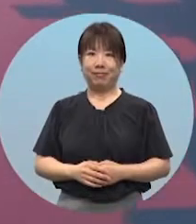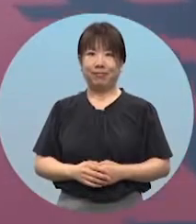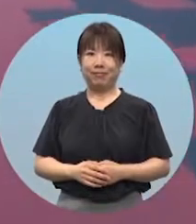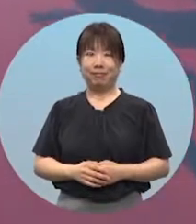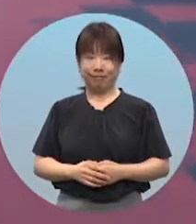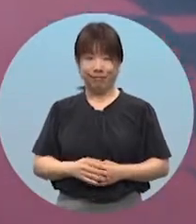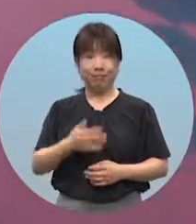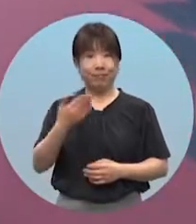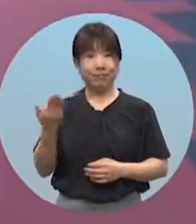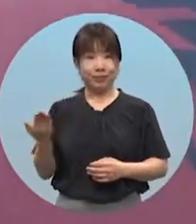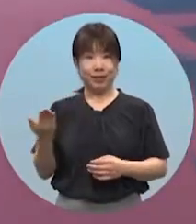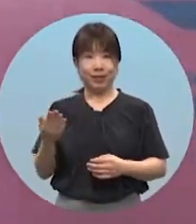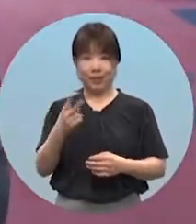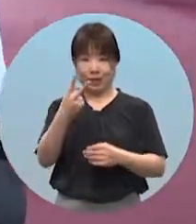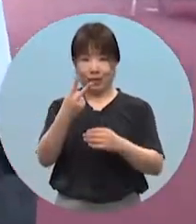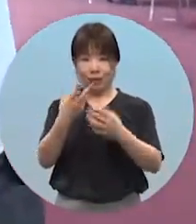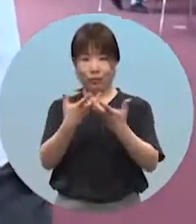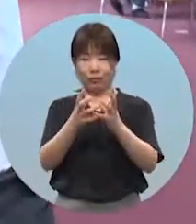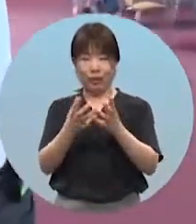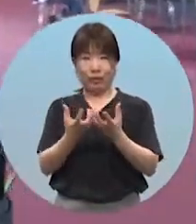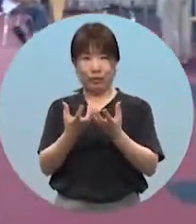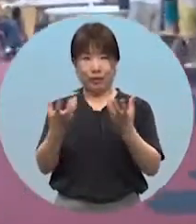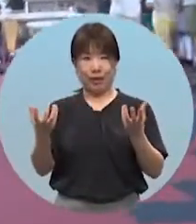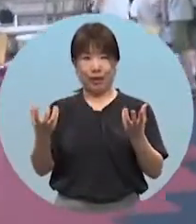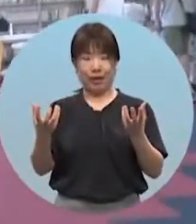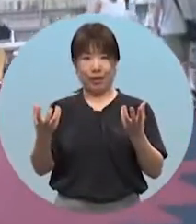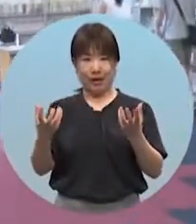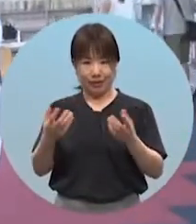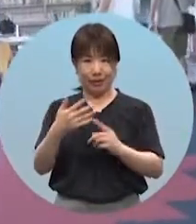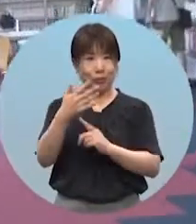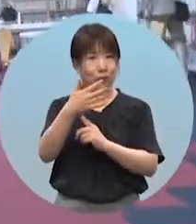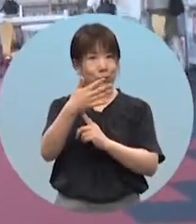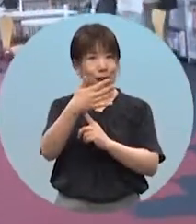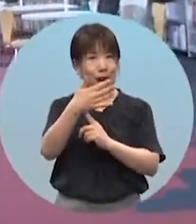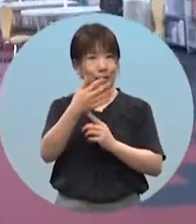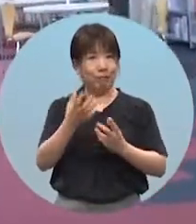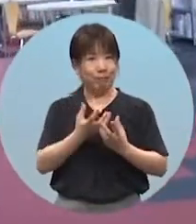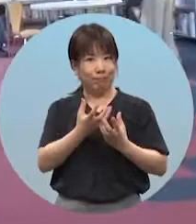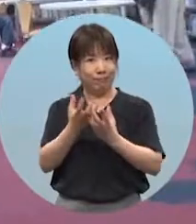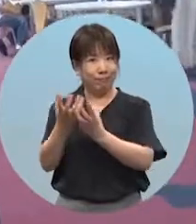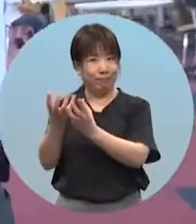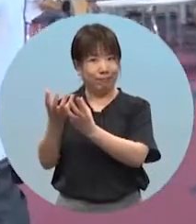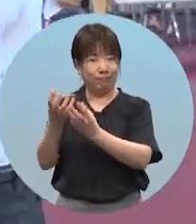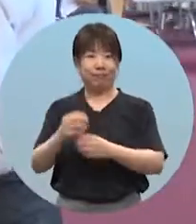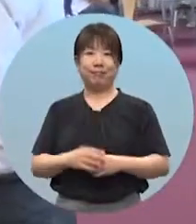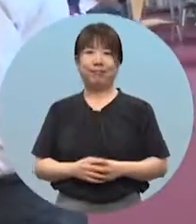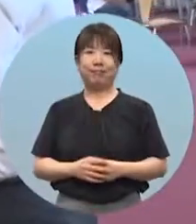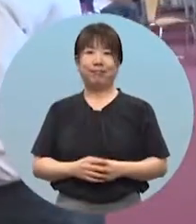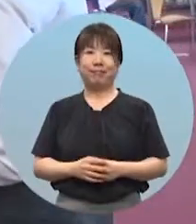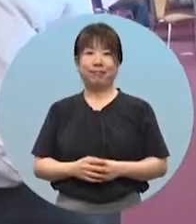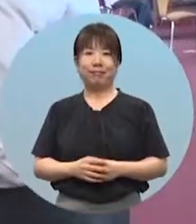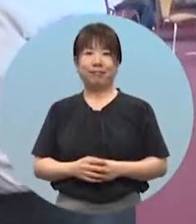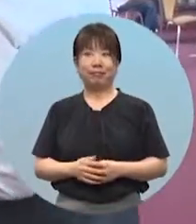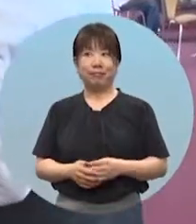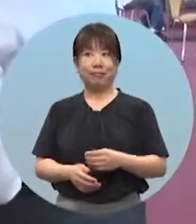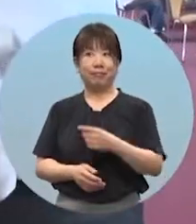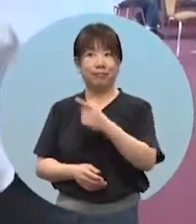ここからは2組に分かれて図書館ツアーに向かいます。 あれなんていうか知ってる？あれね、